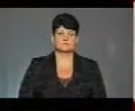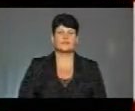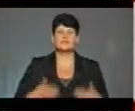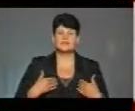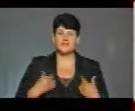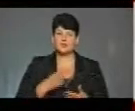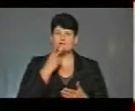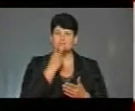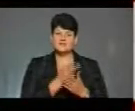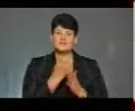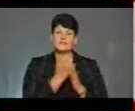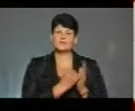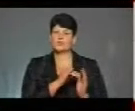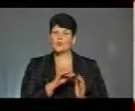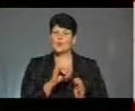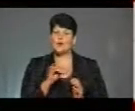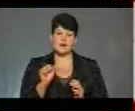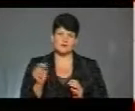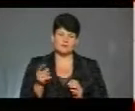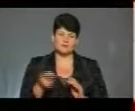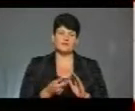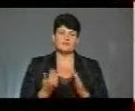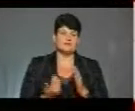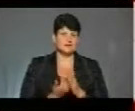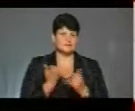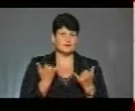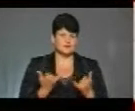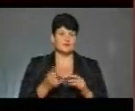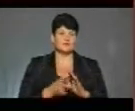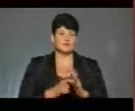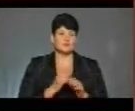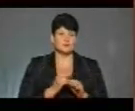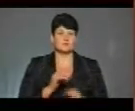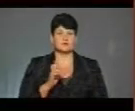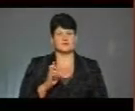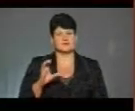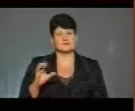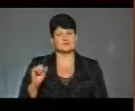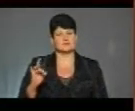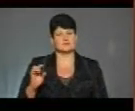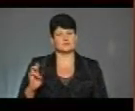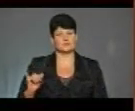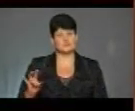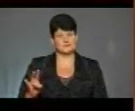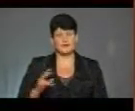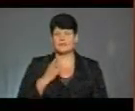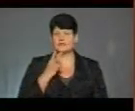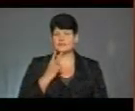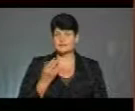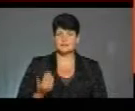Вітаю глядачів телеканалу ЮА Тернопіль. В ефірі новини, у студії Богдана Сарабун. Дивіться у